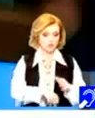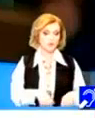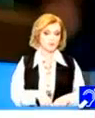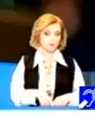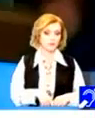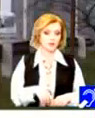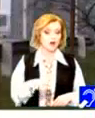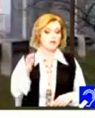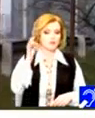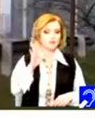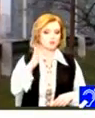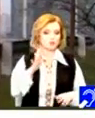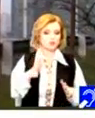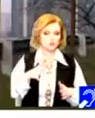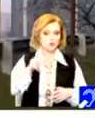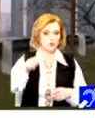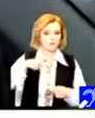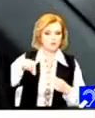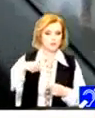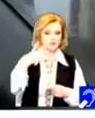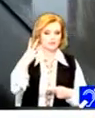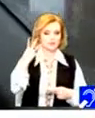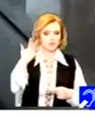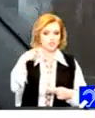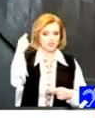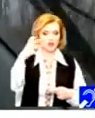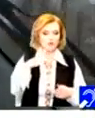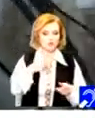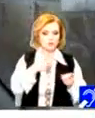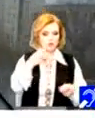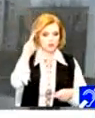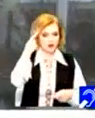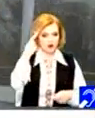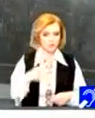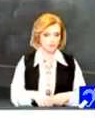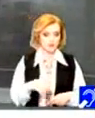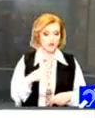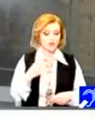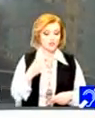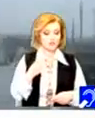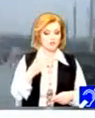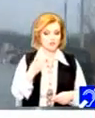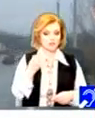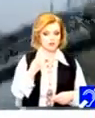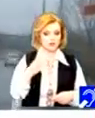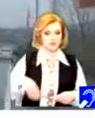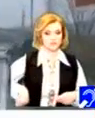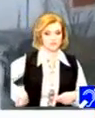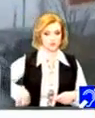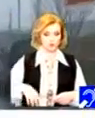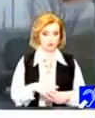Transnistria. Vă reamintim că marți, omul de afaceri în vârstă de 40 de ani a fost împușcat în cap și în abdomen de câteva ori chiar lângă poarta casei